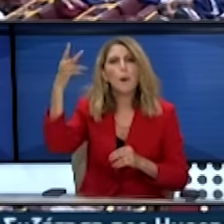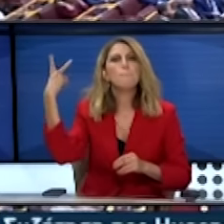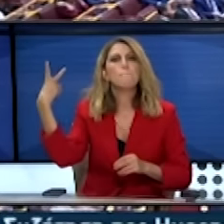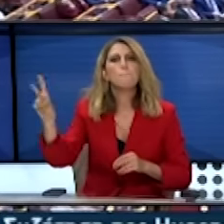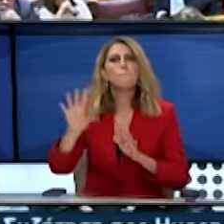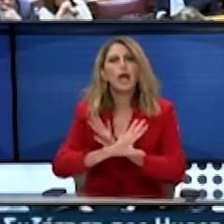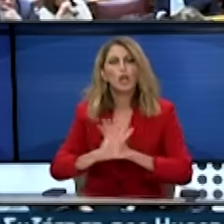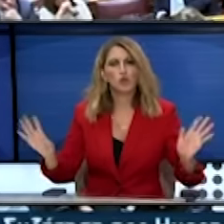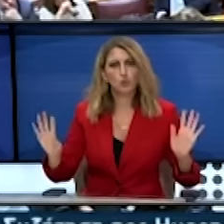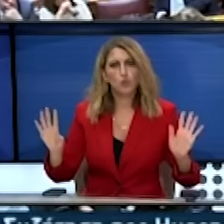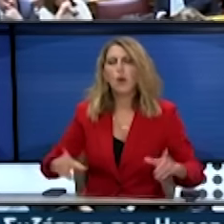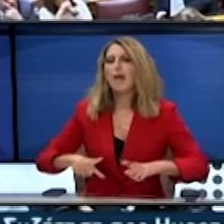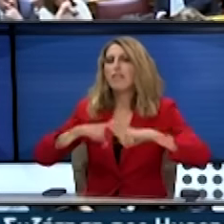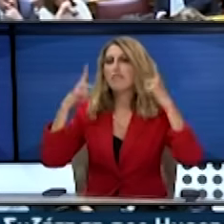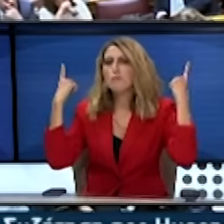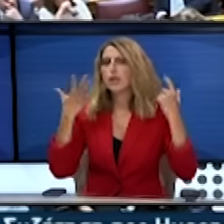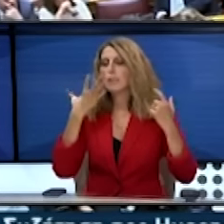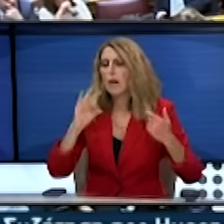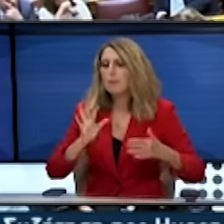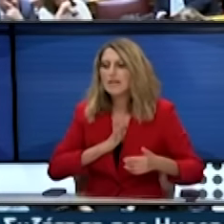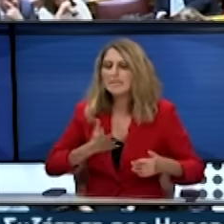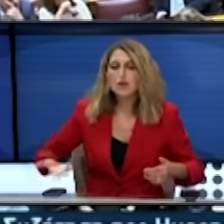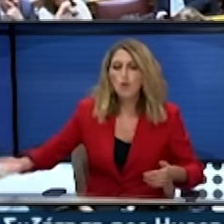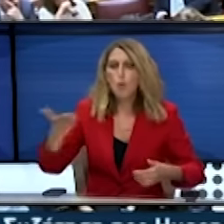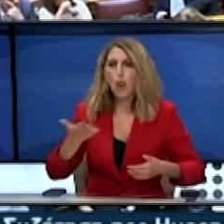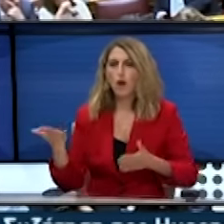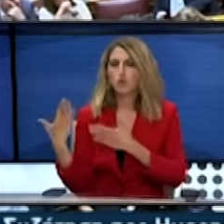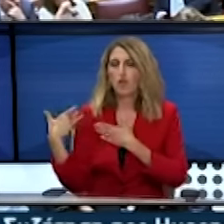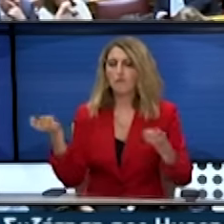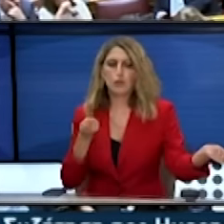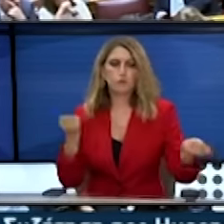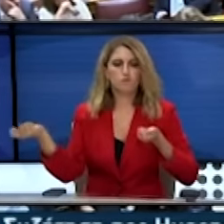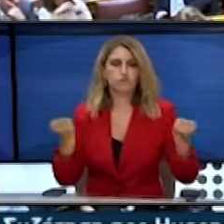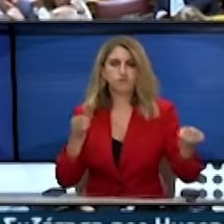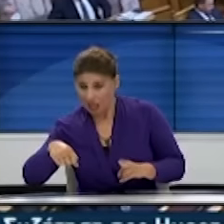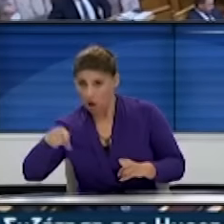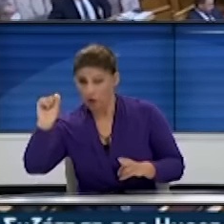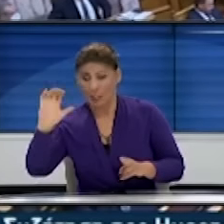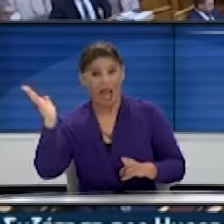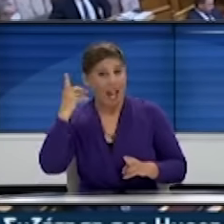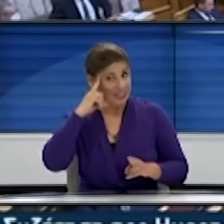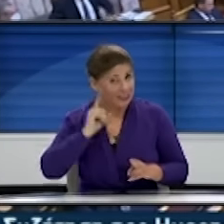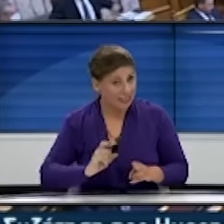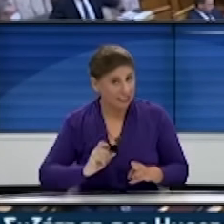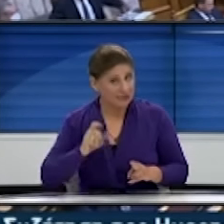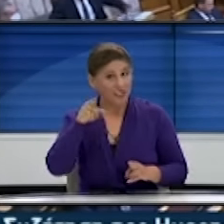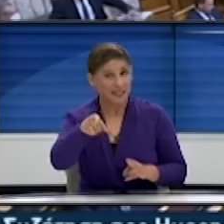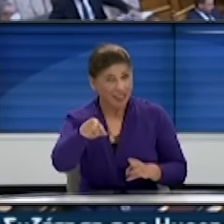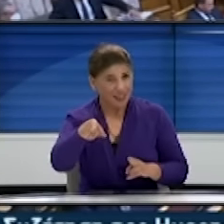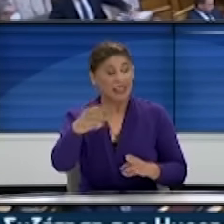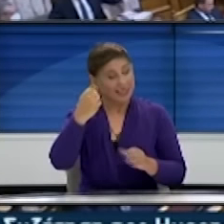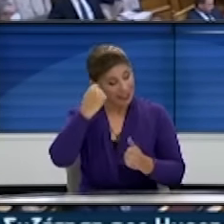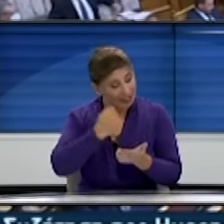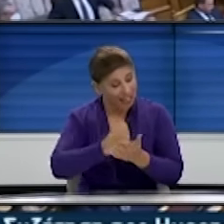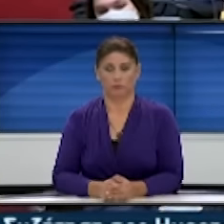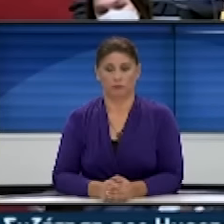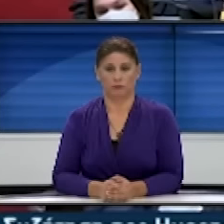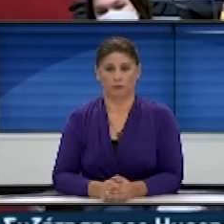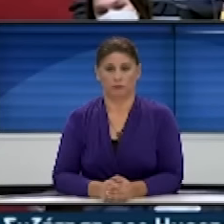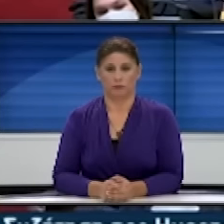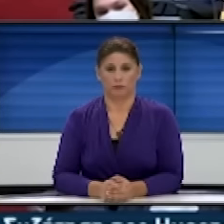βήμα, ο νόμος πλέον για τον πολιτικό γάμο των ομόφυλων ζευγαριών, δεν υπήρχε περίπτωση να μην αποτυπώσει απώλειες για